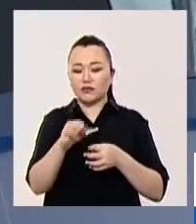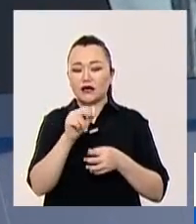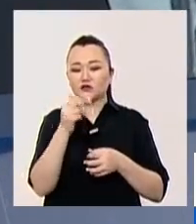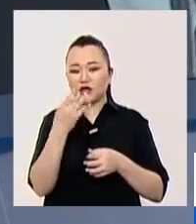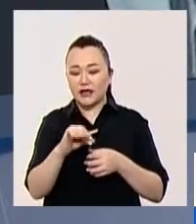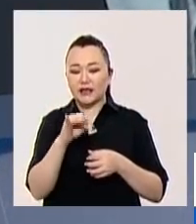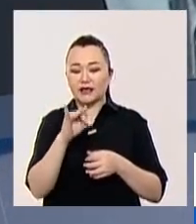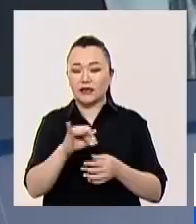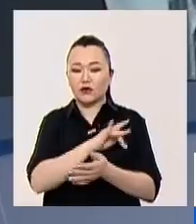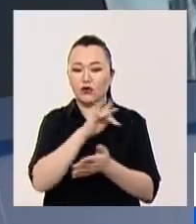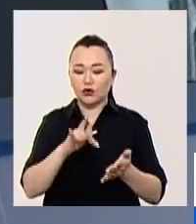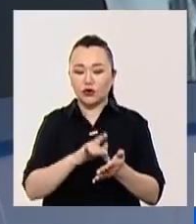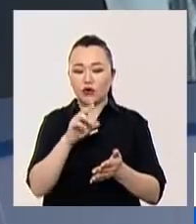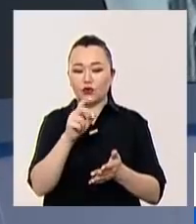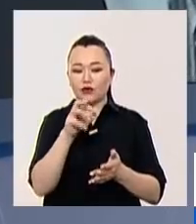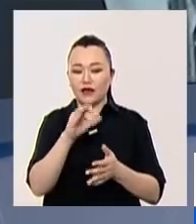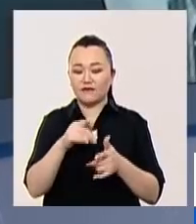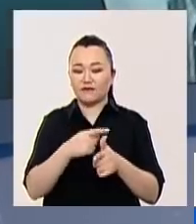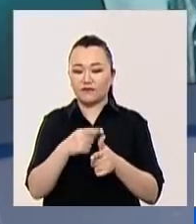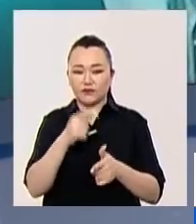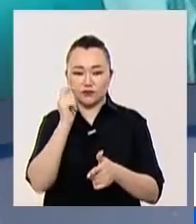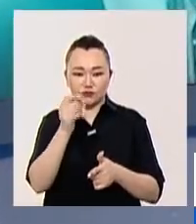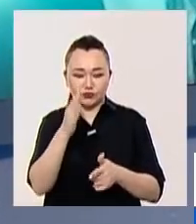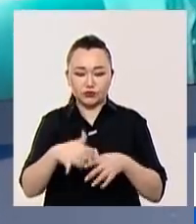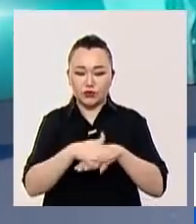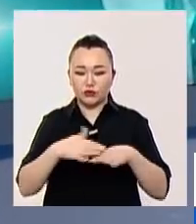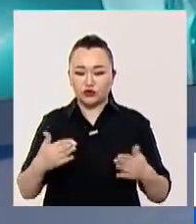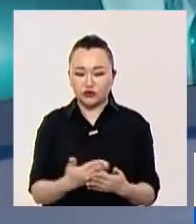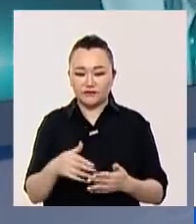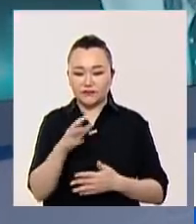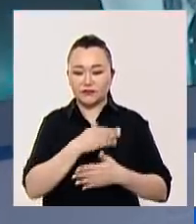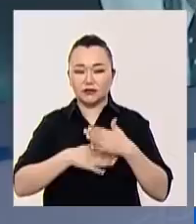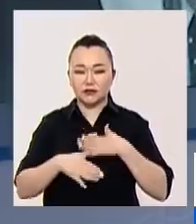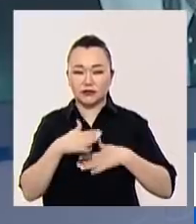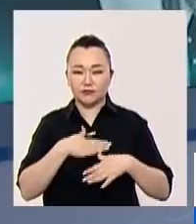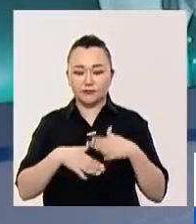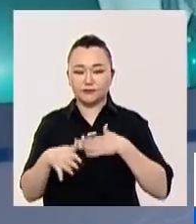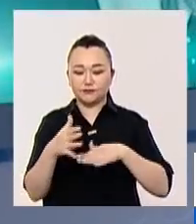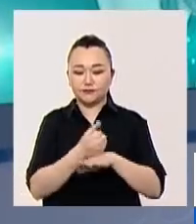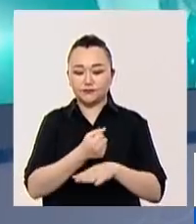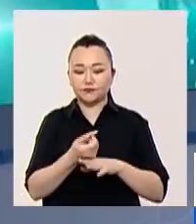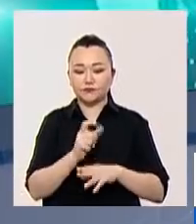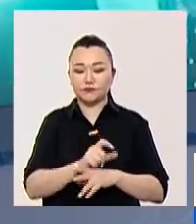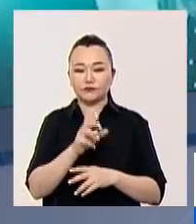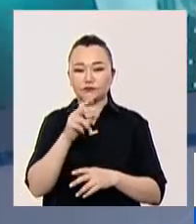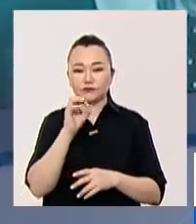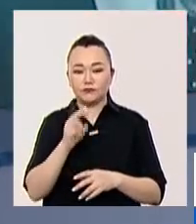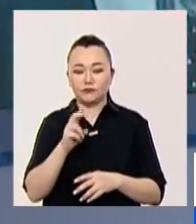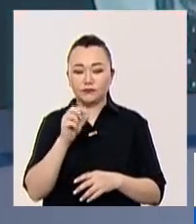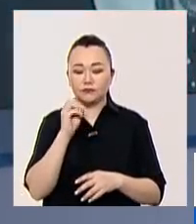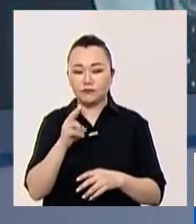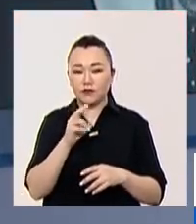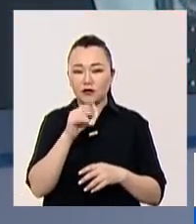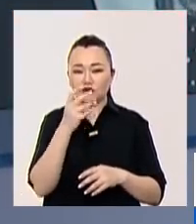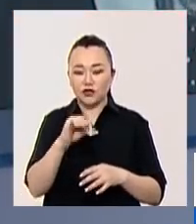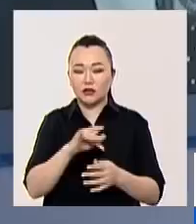әрі қалаға Қонаев атауы беріледі деген естіген қала тұрғындары қуанып жатыр. Әріптесім Өмір Серікбекұлы қазір Қапшағай